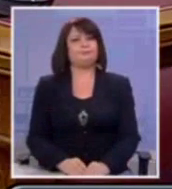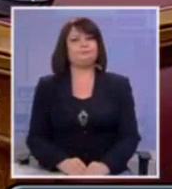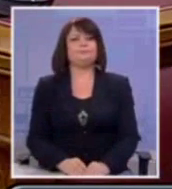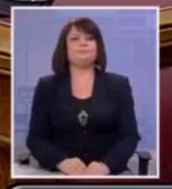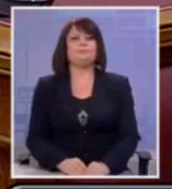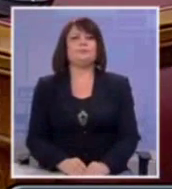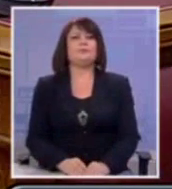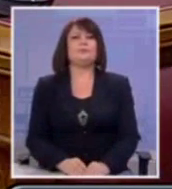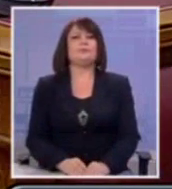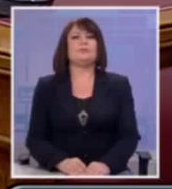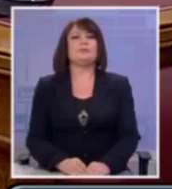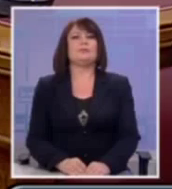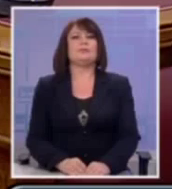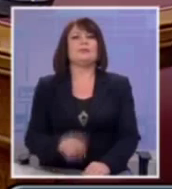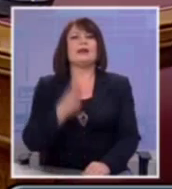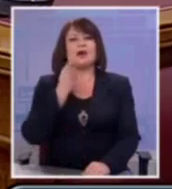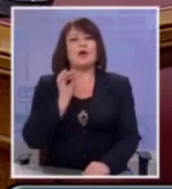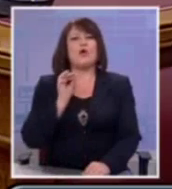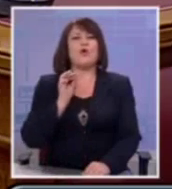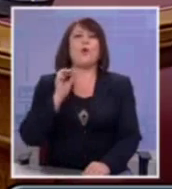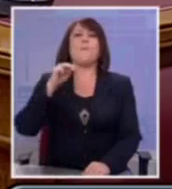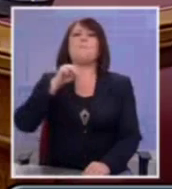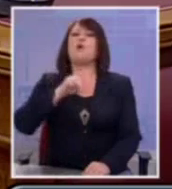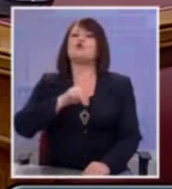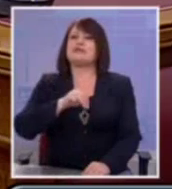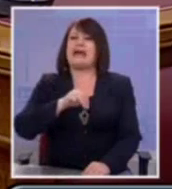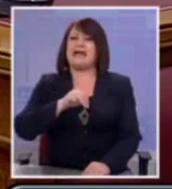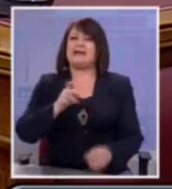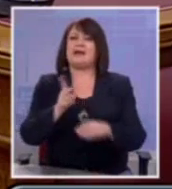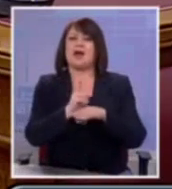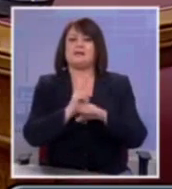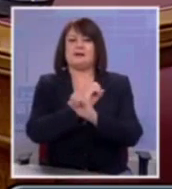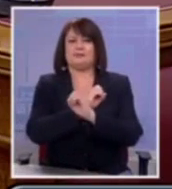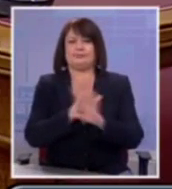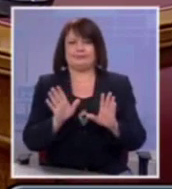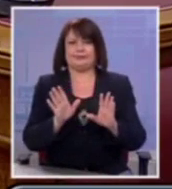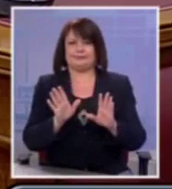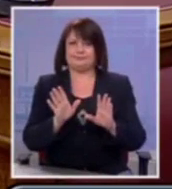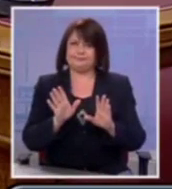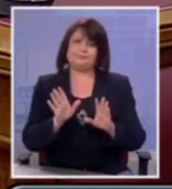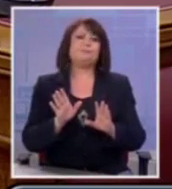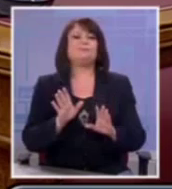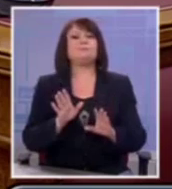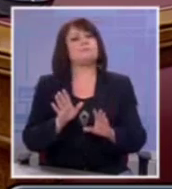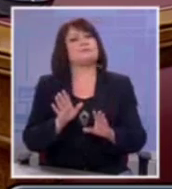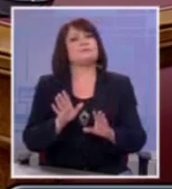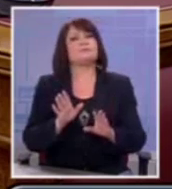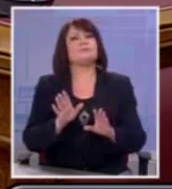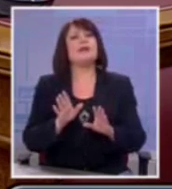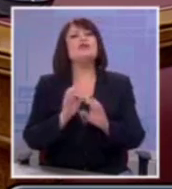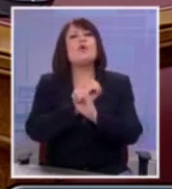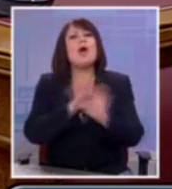ο κύριος Μπλουστάιν, που δημοσίευσε το έγγραφό του στο Center of International Governance